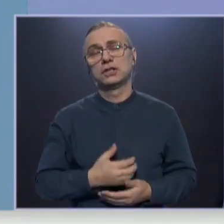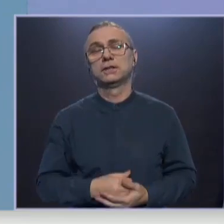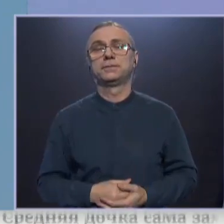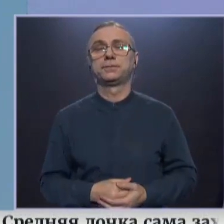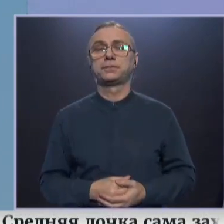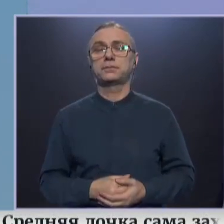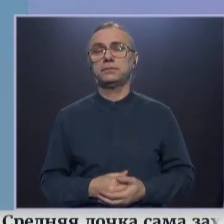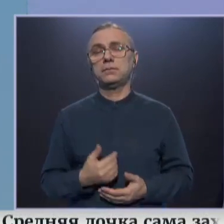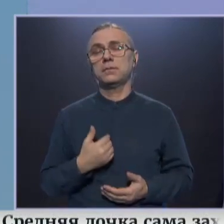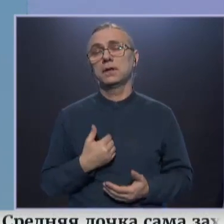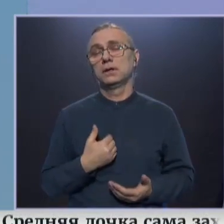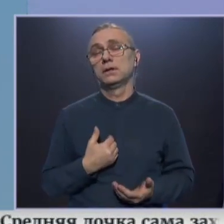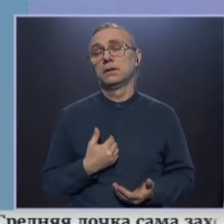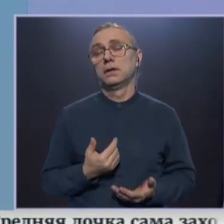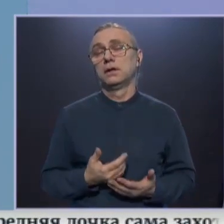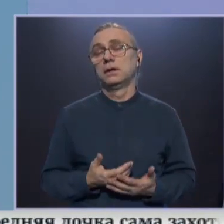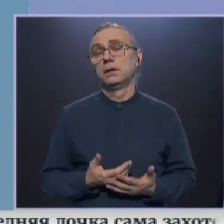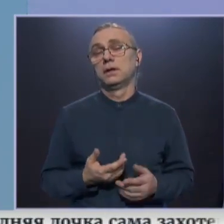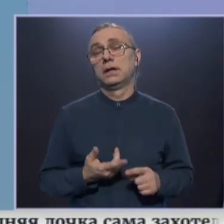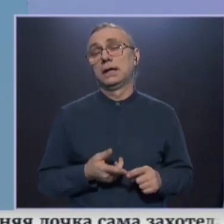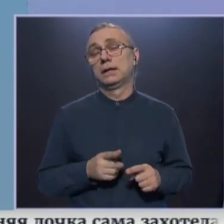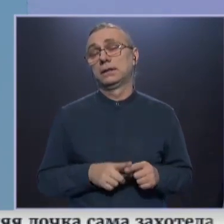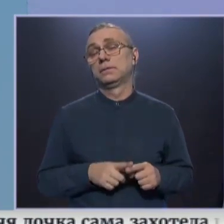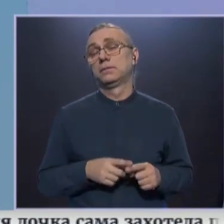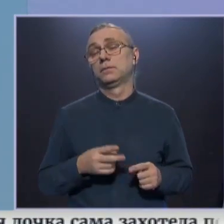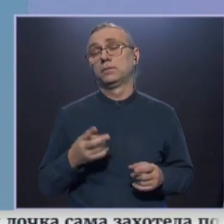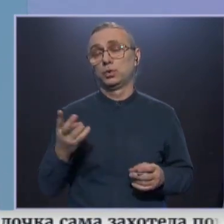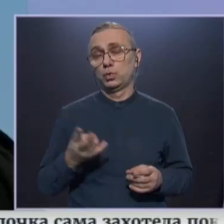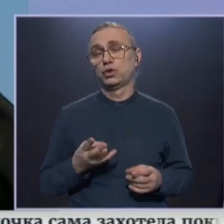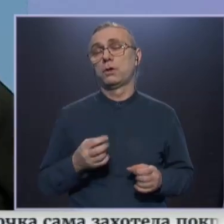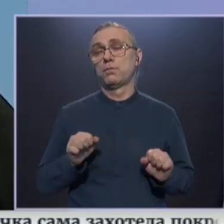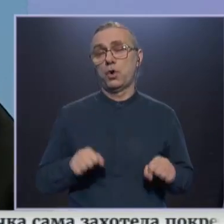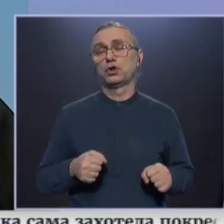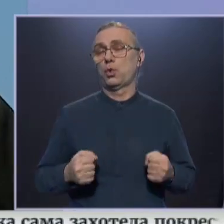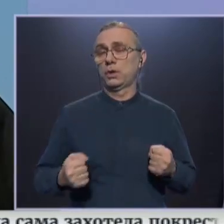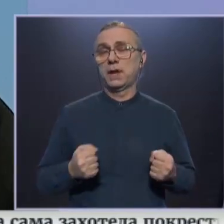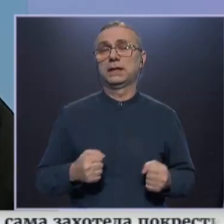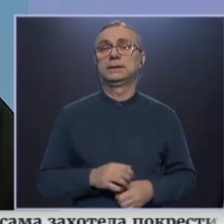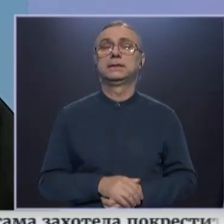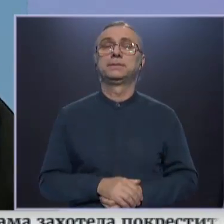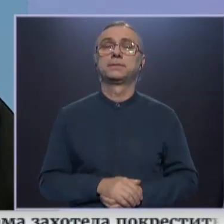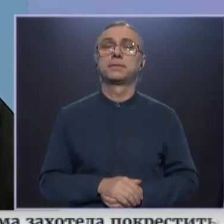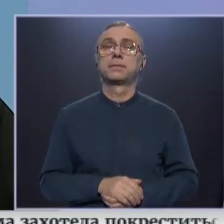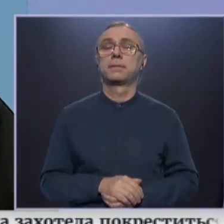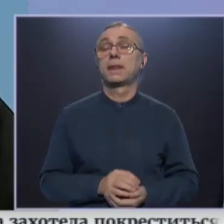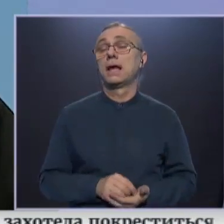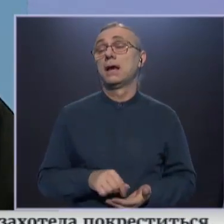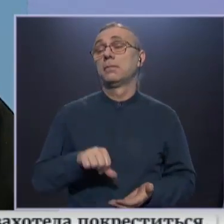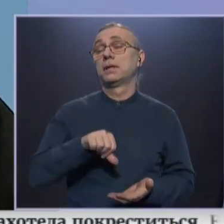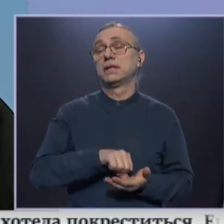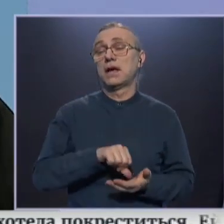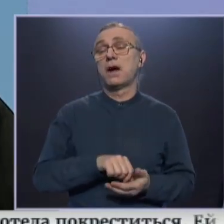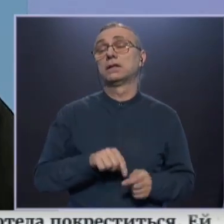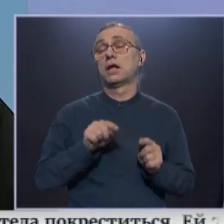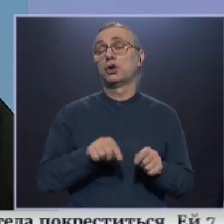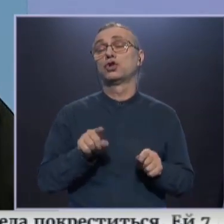вопрос, вспоминаешь что-то более радостное. Потому что этим можно и нужно укрепляться. То есть, конечно, претендовать на то, что это действительно был муж,